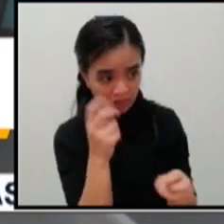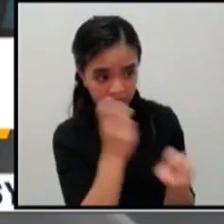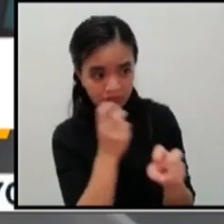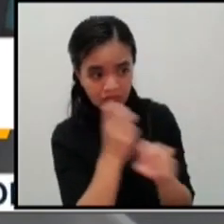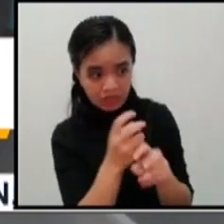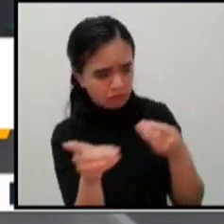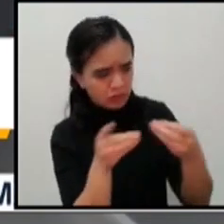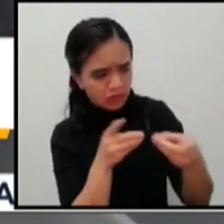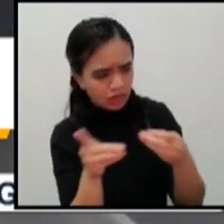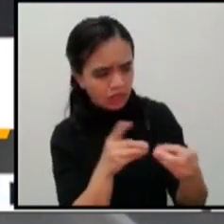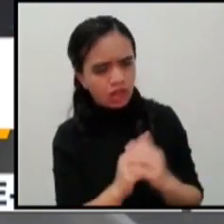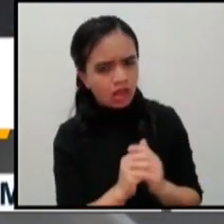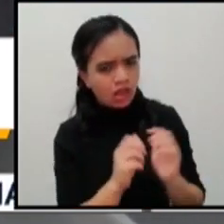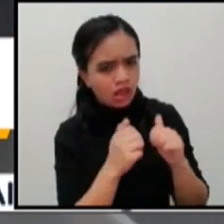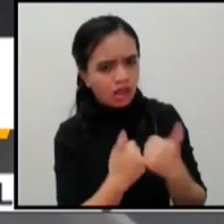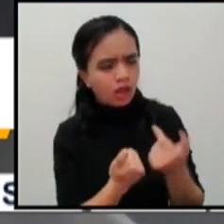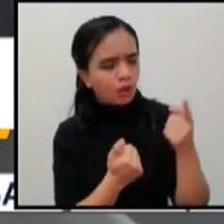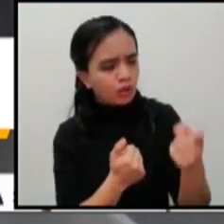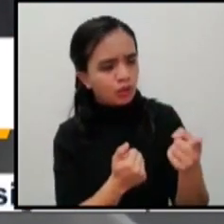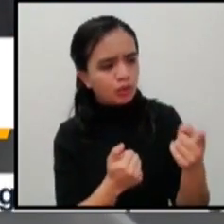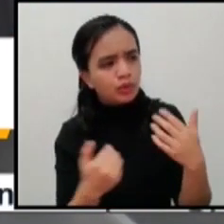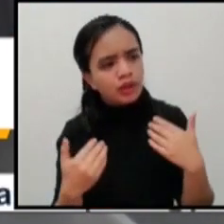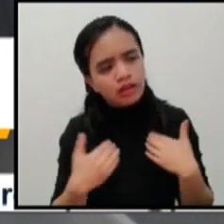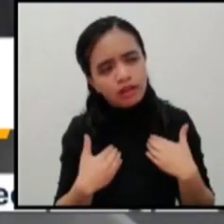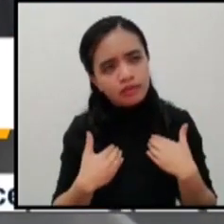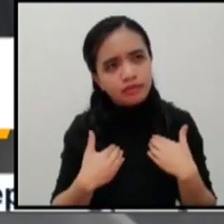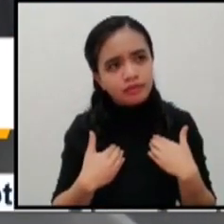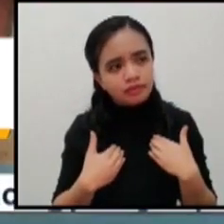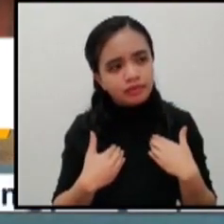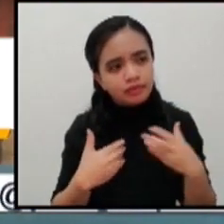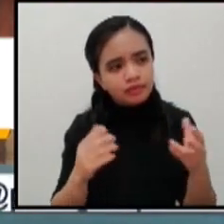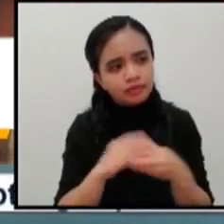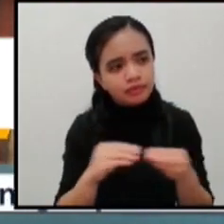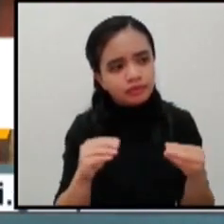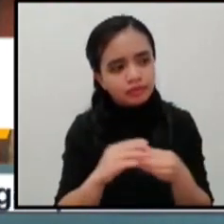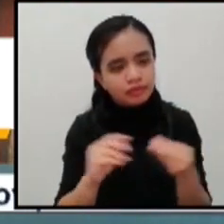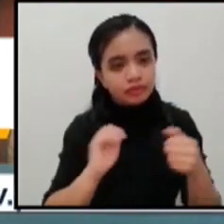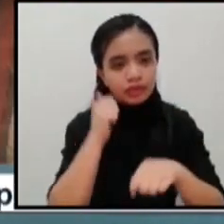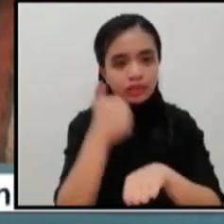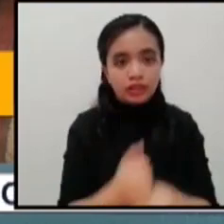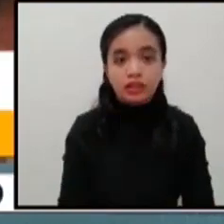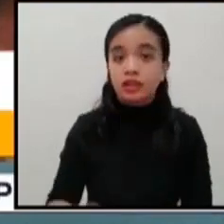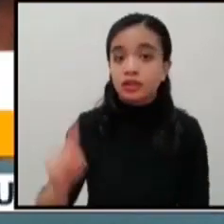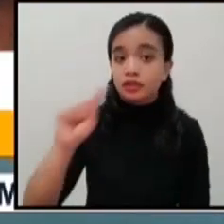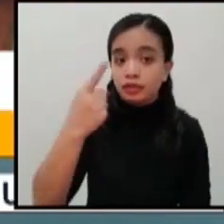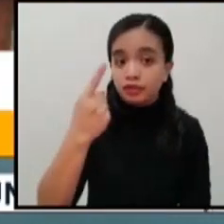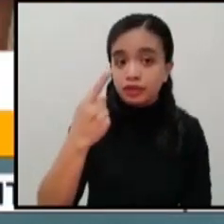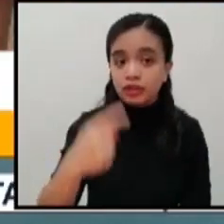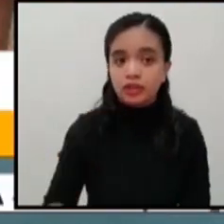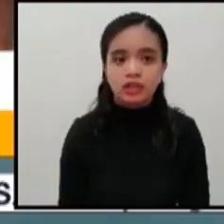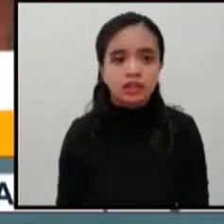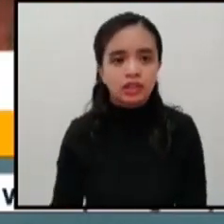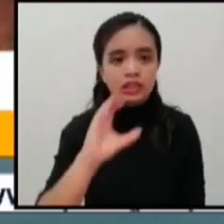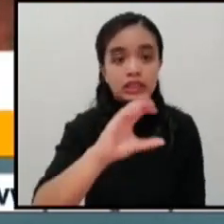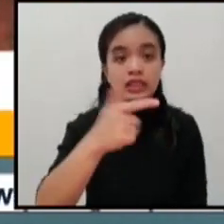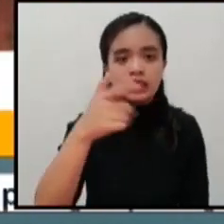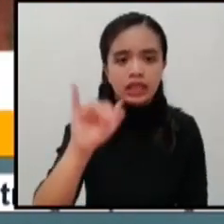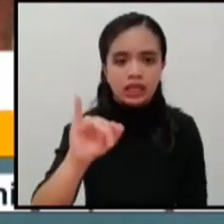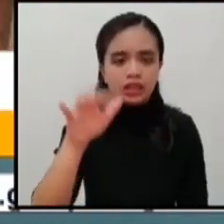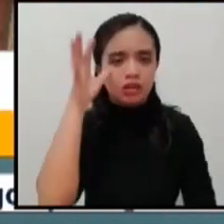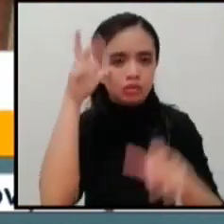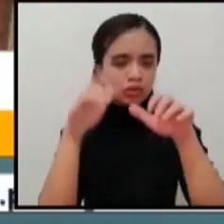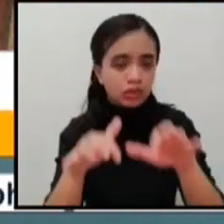kayo nag-come up dun sa kwento? Una po, dahil CGI and heavy sa VFX yung aming